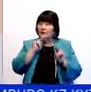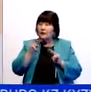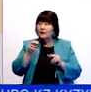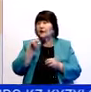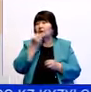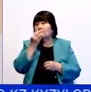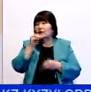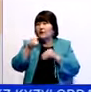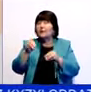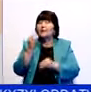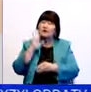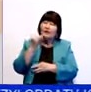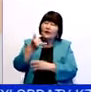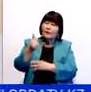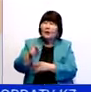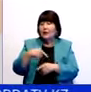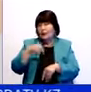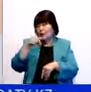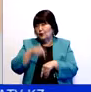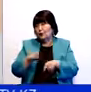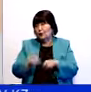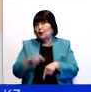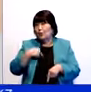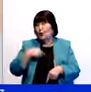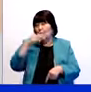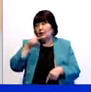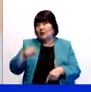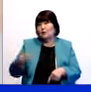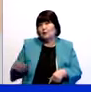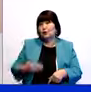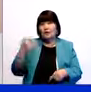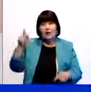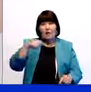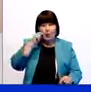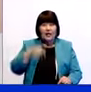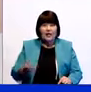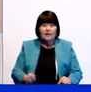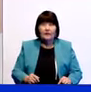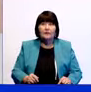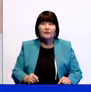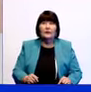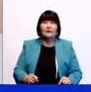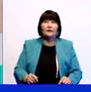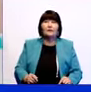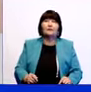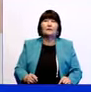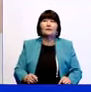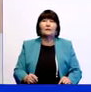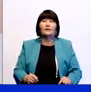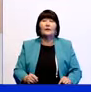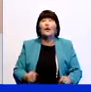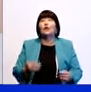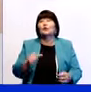поливают что я испытываю такое ощущение как будто мой отец живет в украине большая сунули блещет